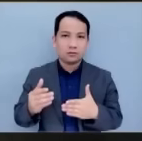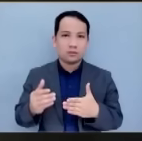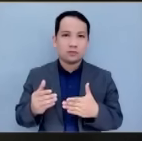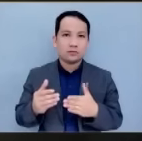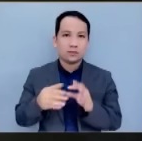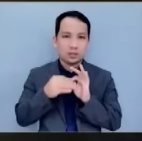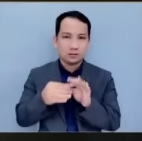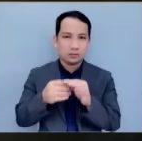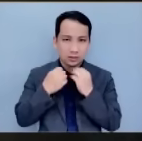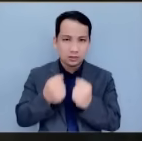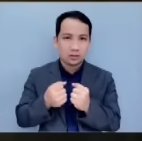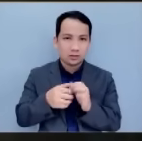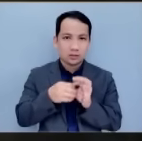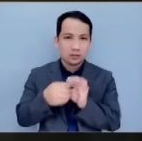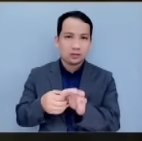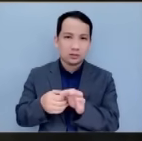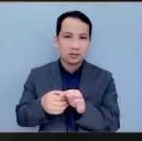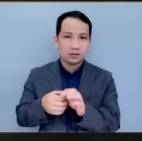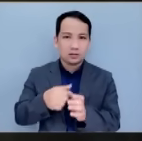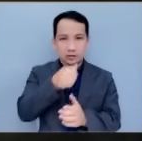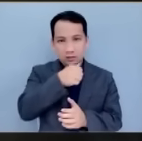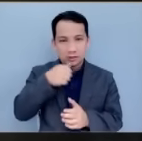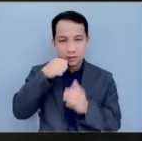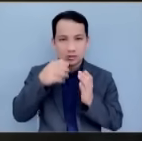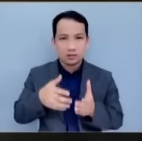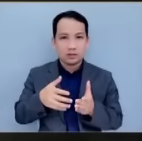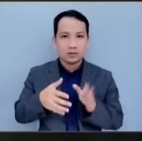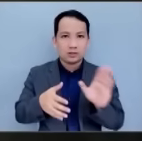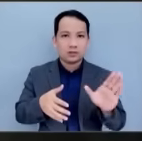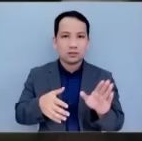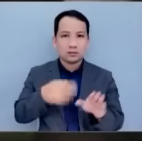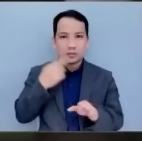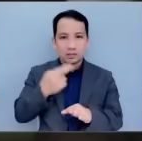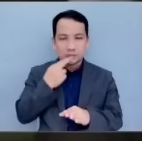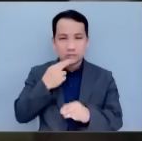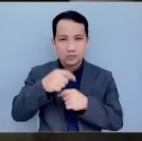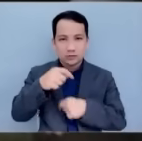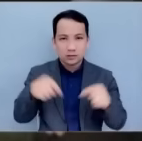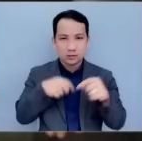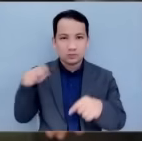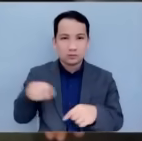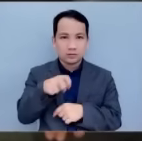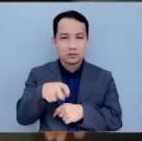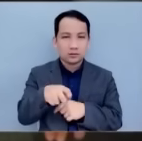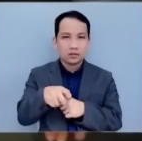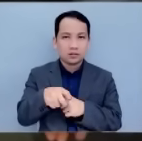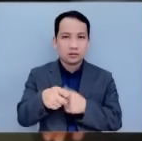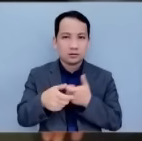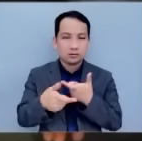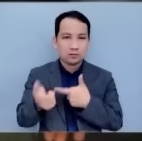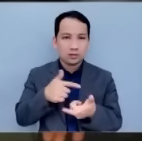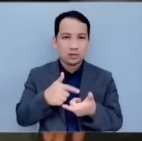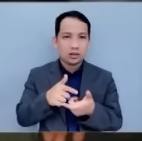ng ugnayang pang-agrikultura, partikular sa rice trade, turismo, kalakalan at pamumuhunan.